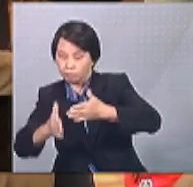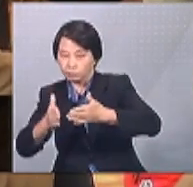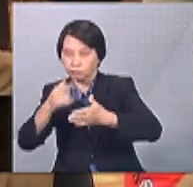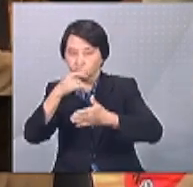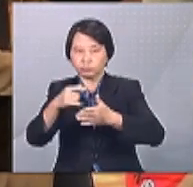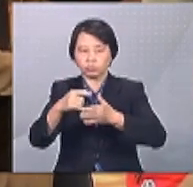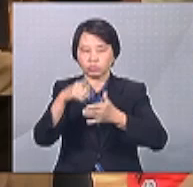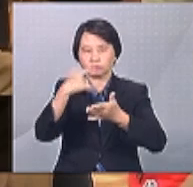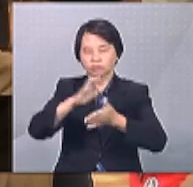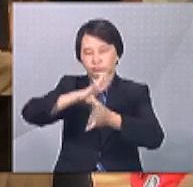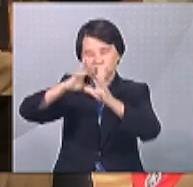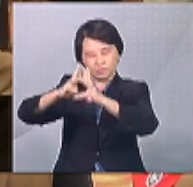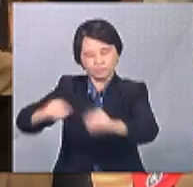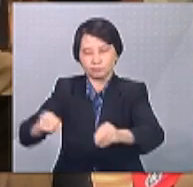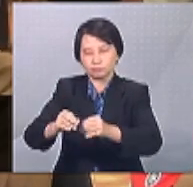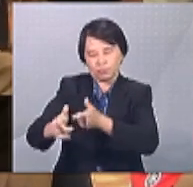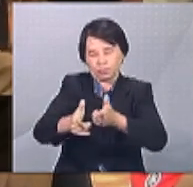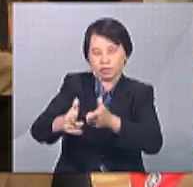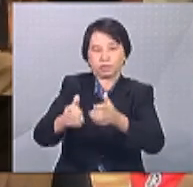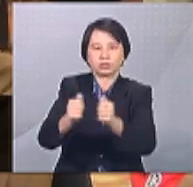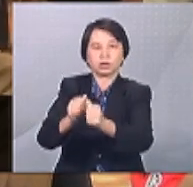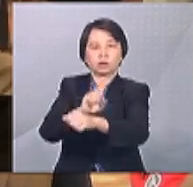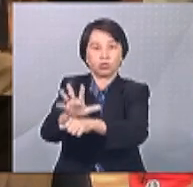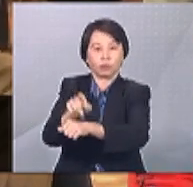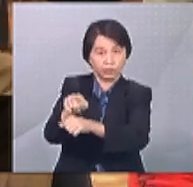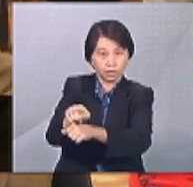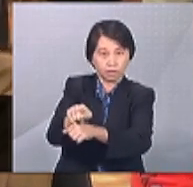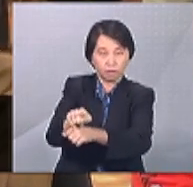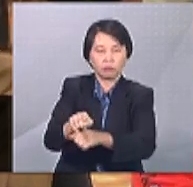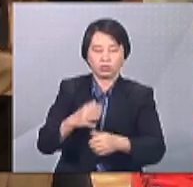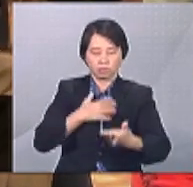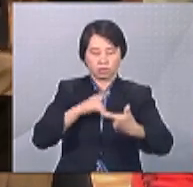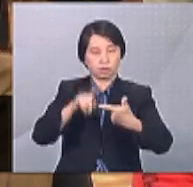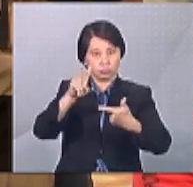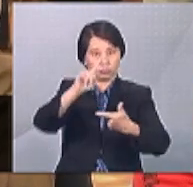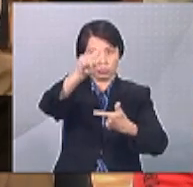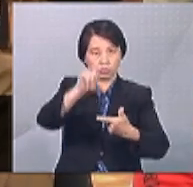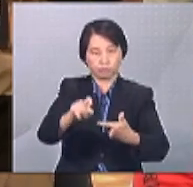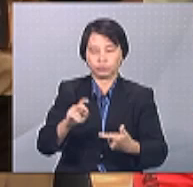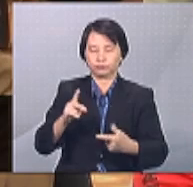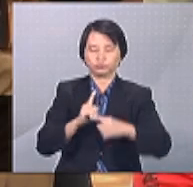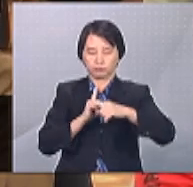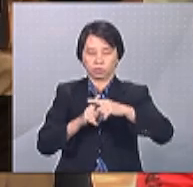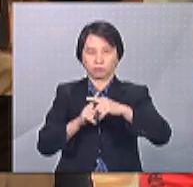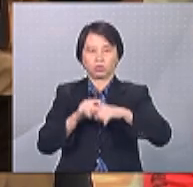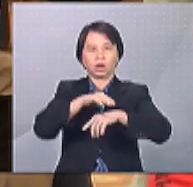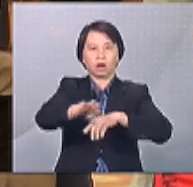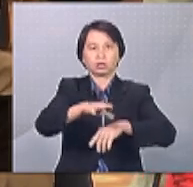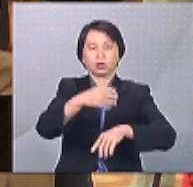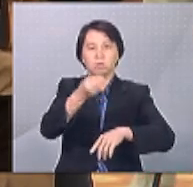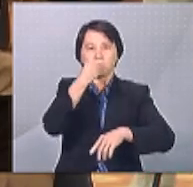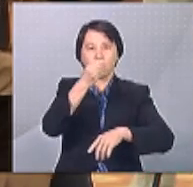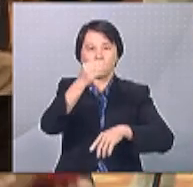melawan pandemik COVID-19 ini? Soalan kedua saya, kes positif penghantar makanan